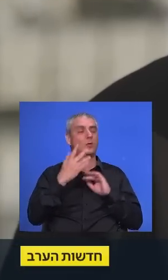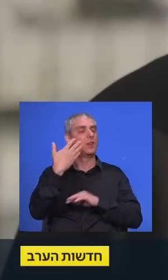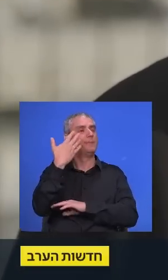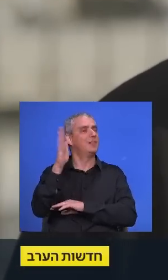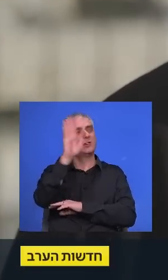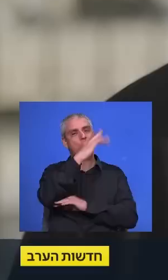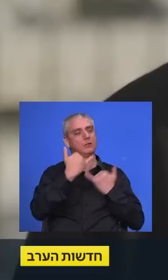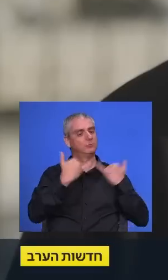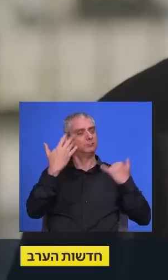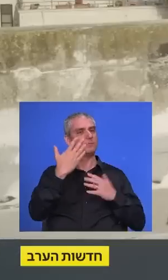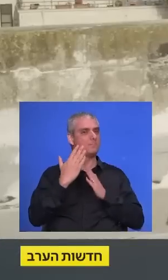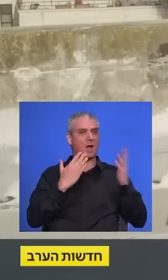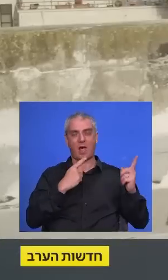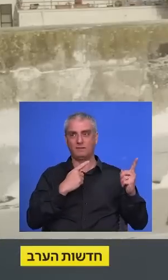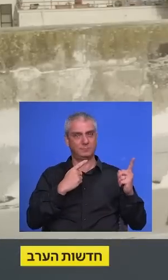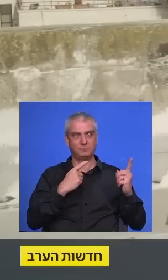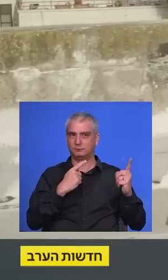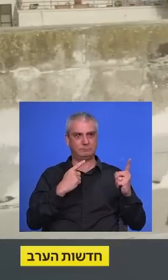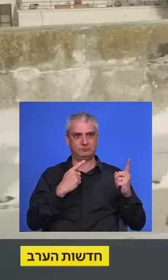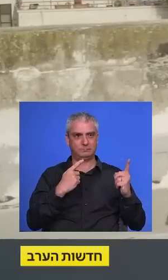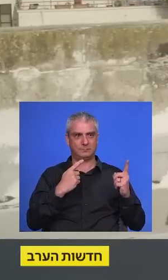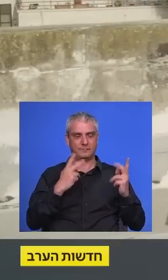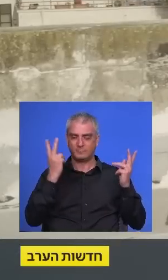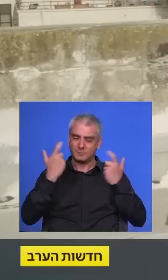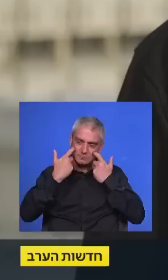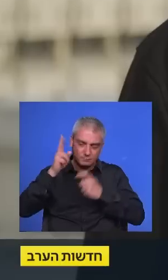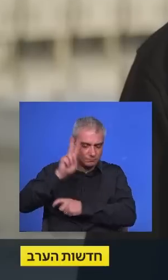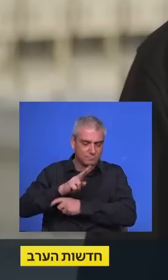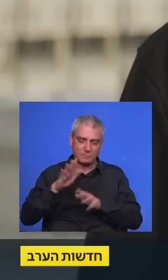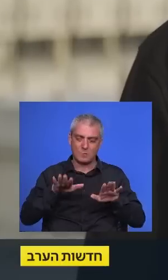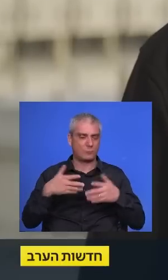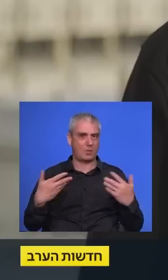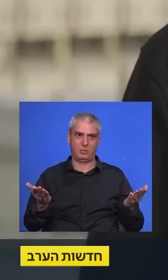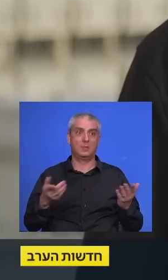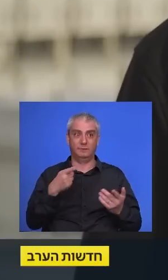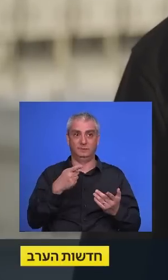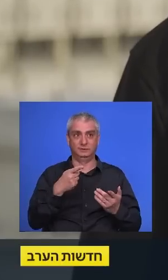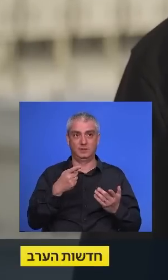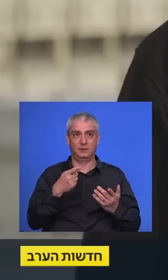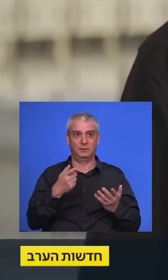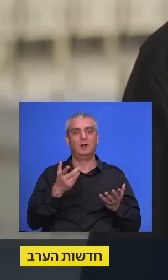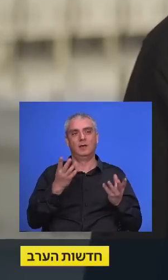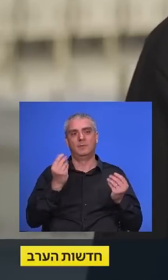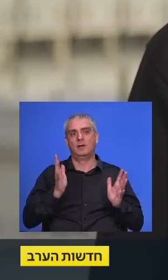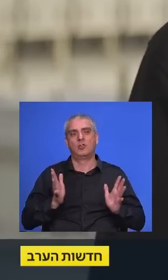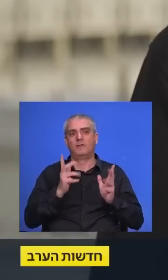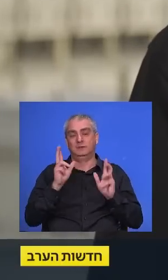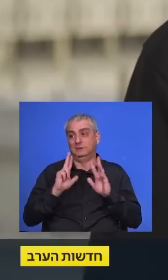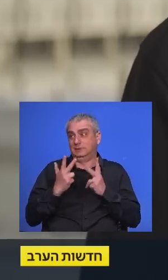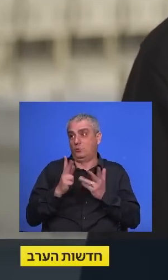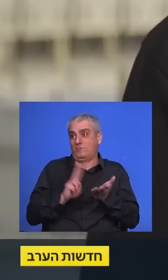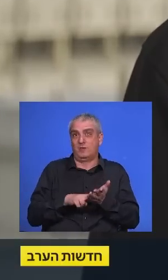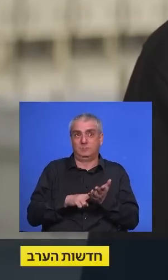להרבה ממדינות המערב, אין בו כמעט הסדרה ממשלתית, וזה מה שבעצם דוחף את הרבה מהציבור,